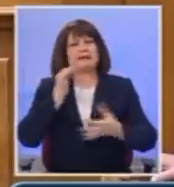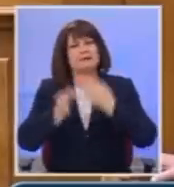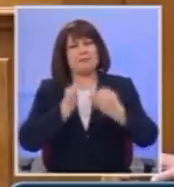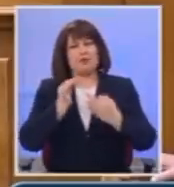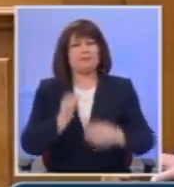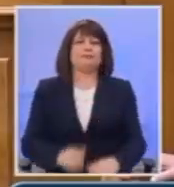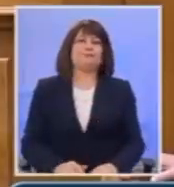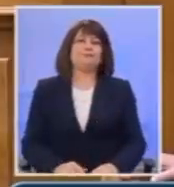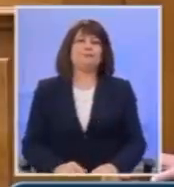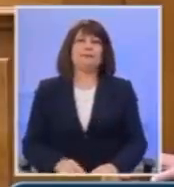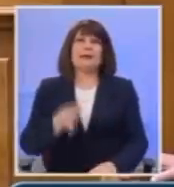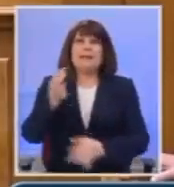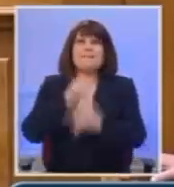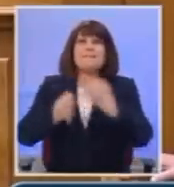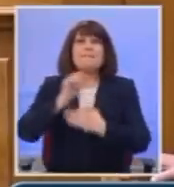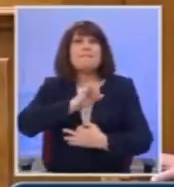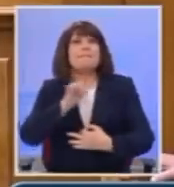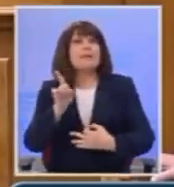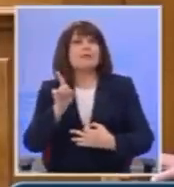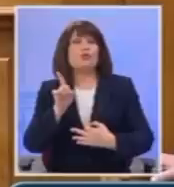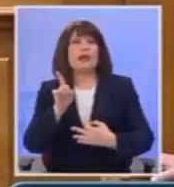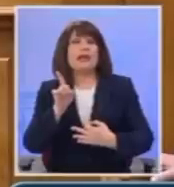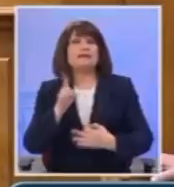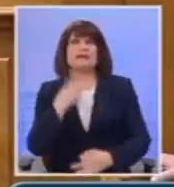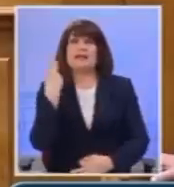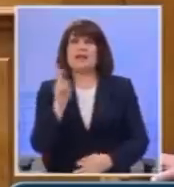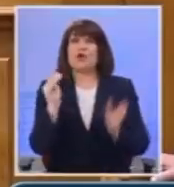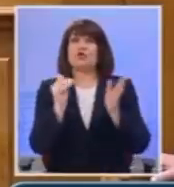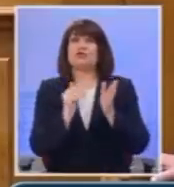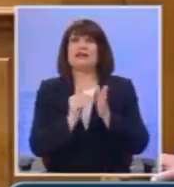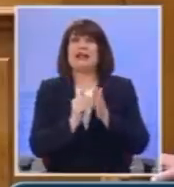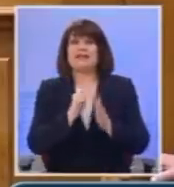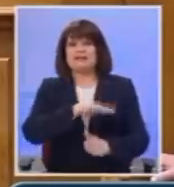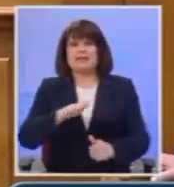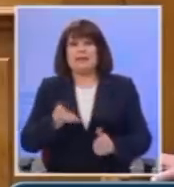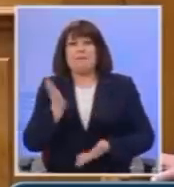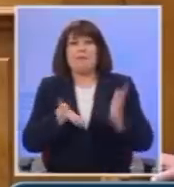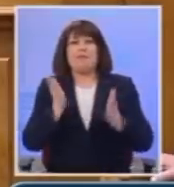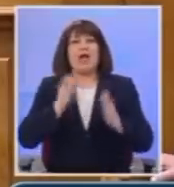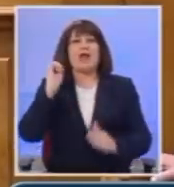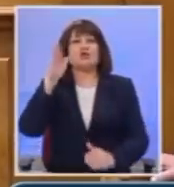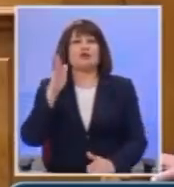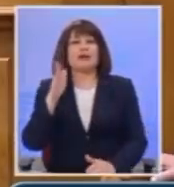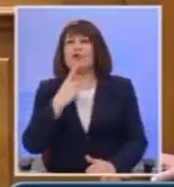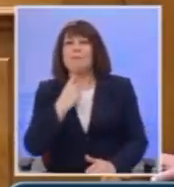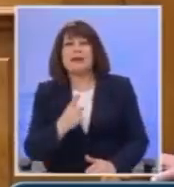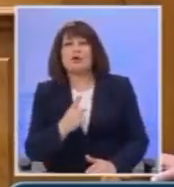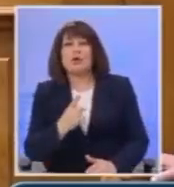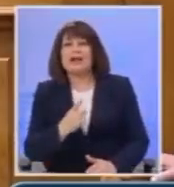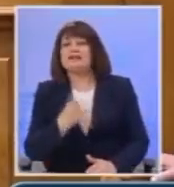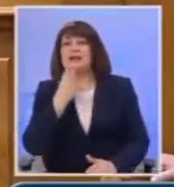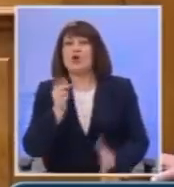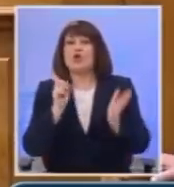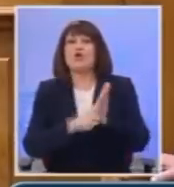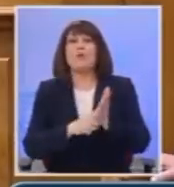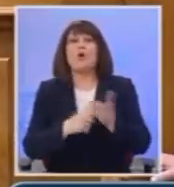Μη χρησιμοποιείτε το επιχείρημα για 200.000 παιδιά που έφυγαν στο εξωτερικό επειδή δεν υλοποιείται ο